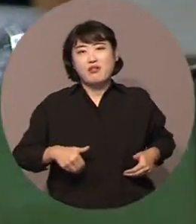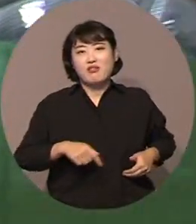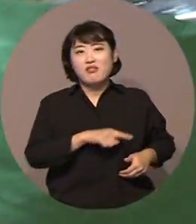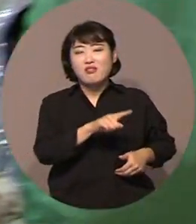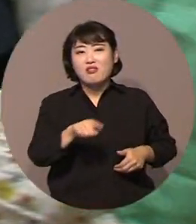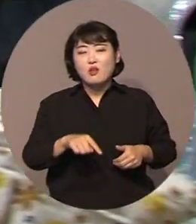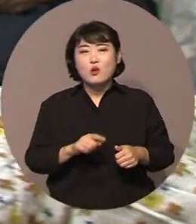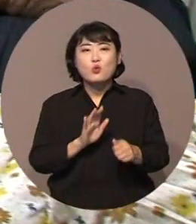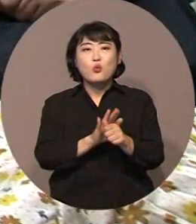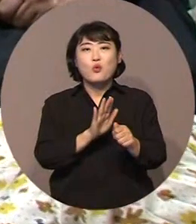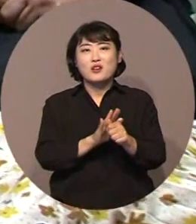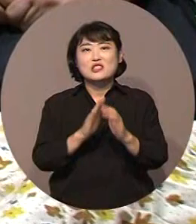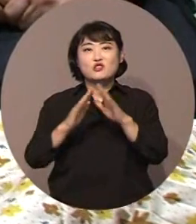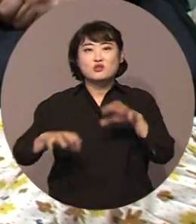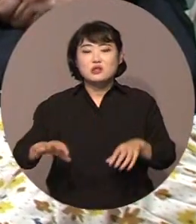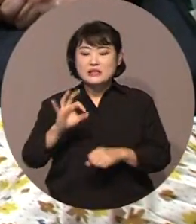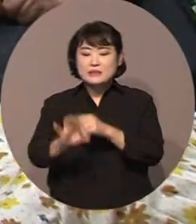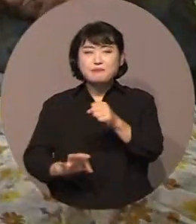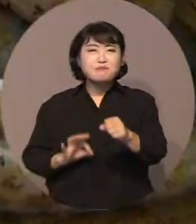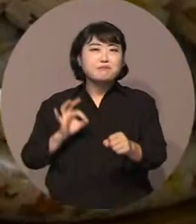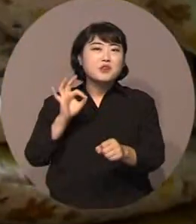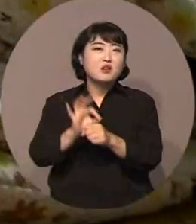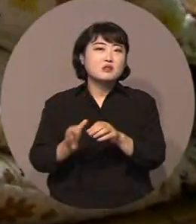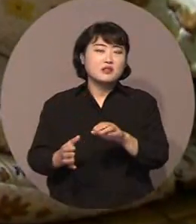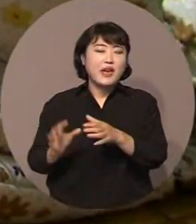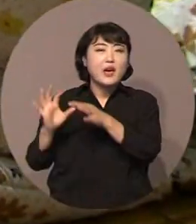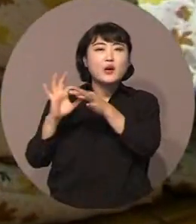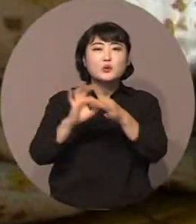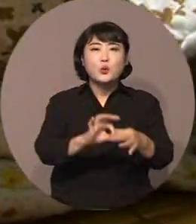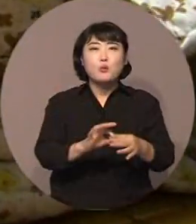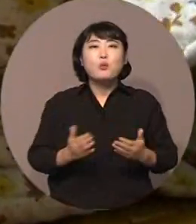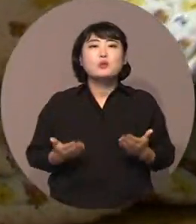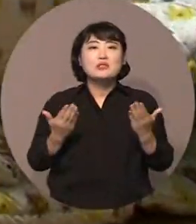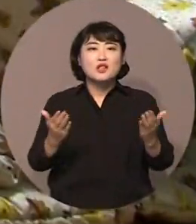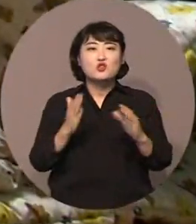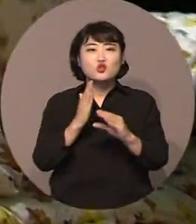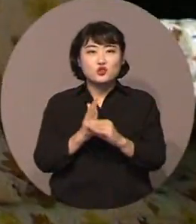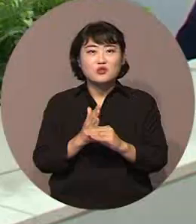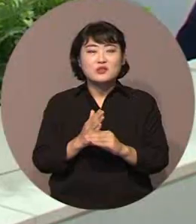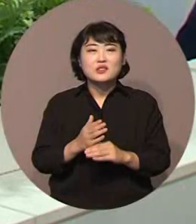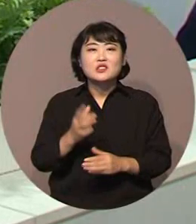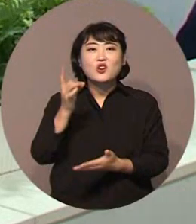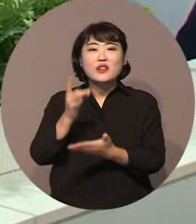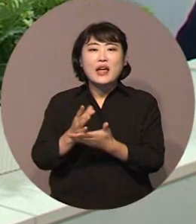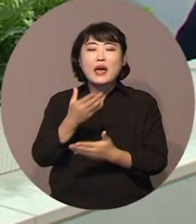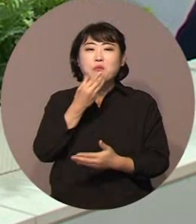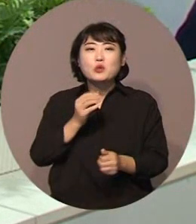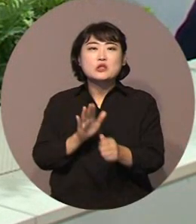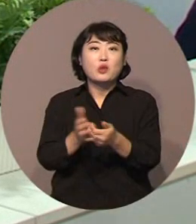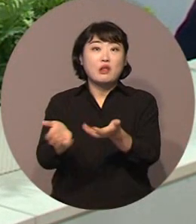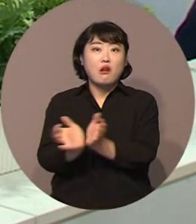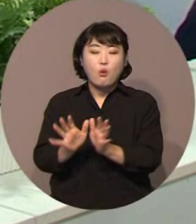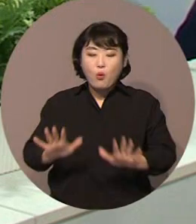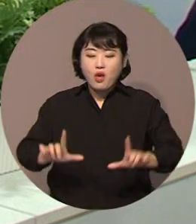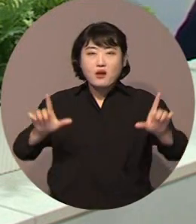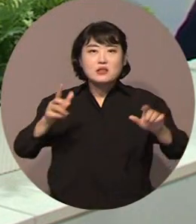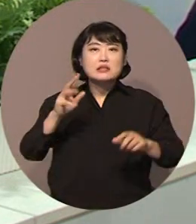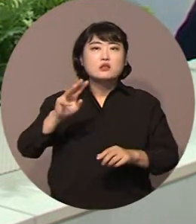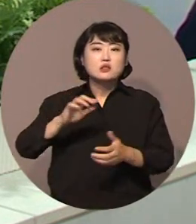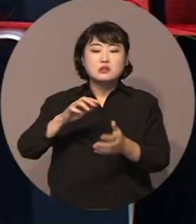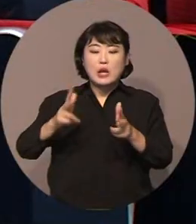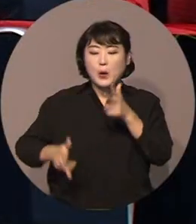채워주는 이웃들. 10년 넘게 활동을 이어가고 있는 천안시 행복키움지원단은 올해 300가지가 넘는 사업을